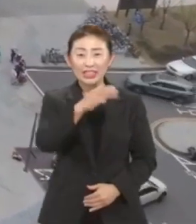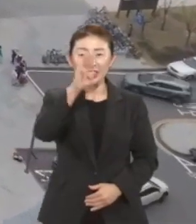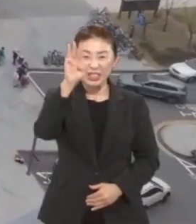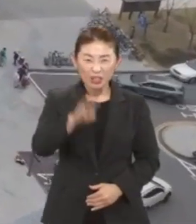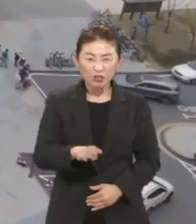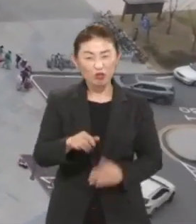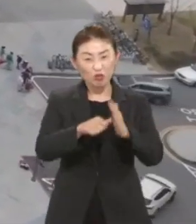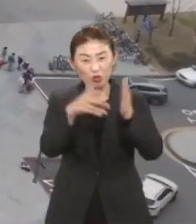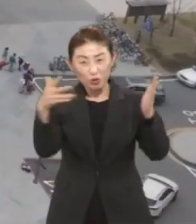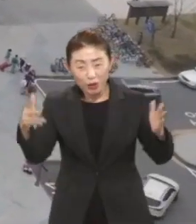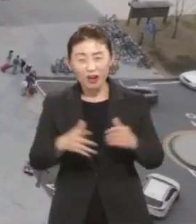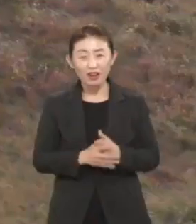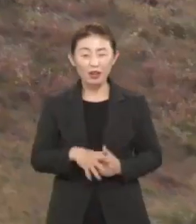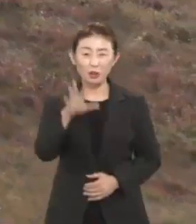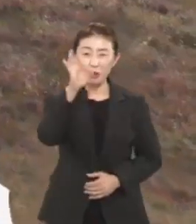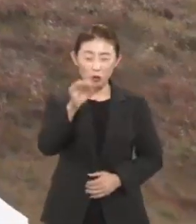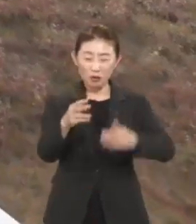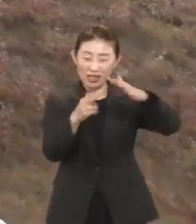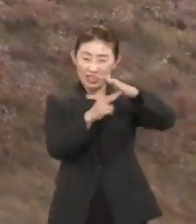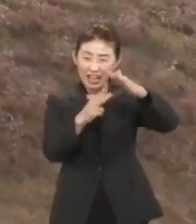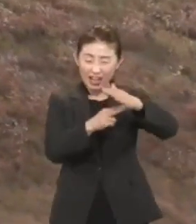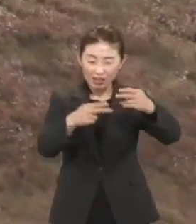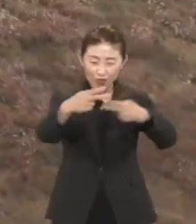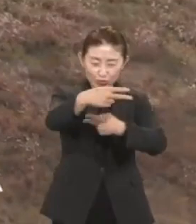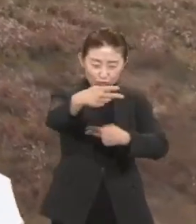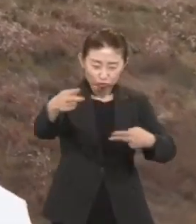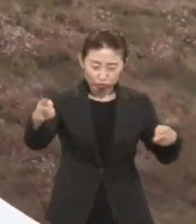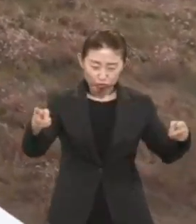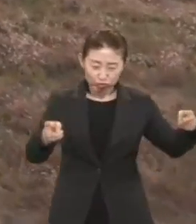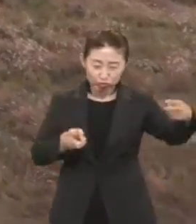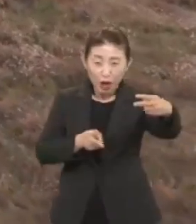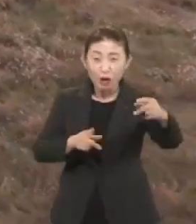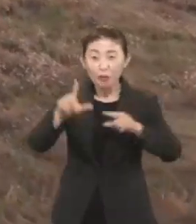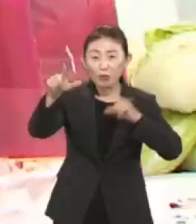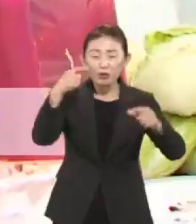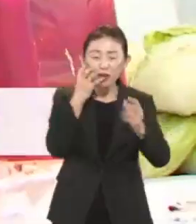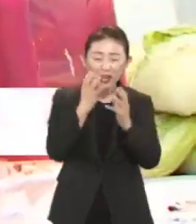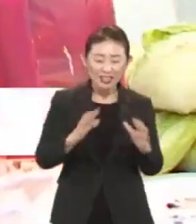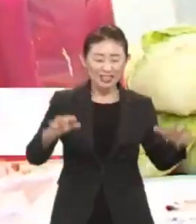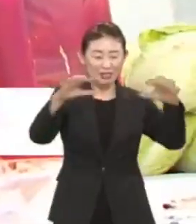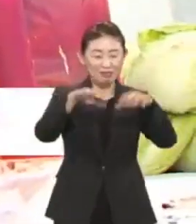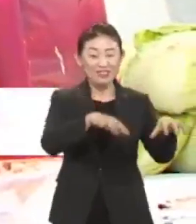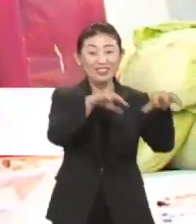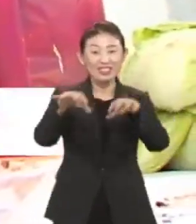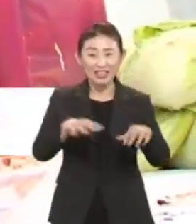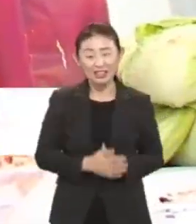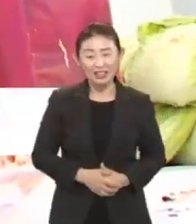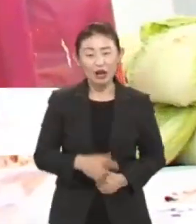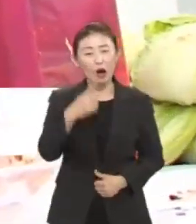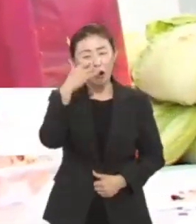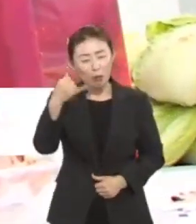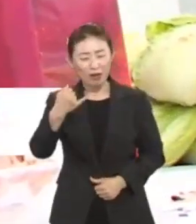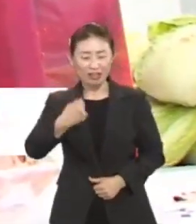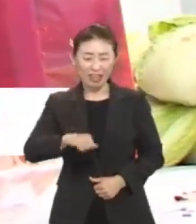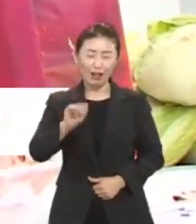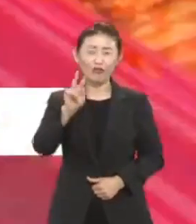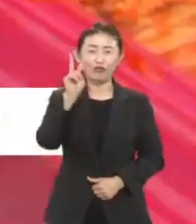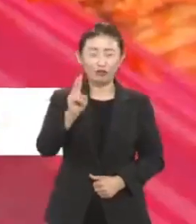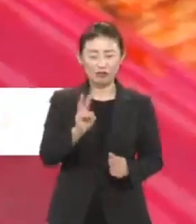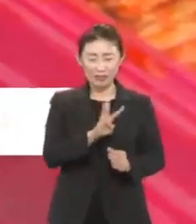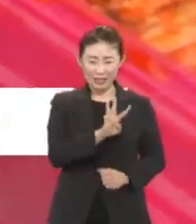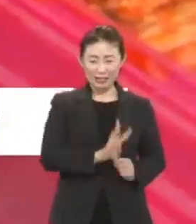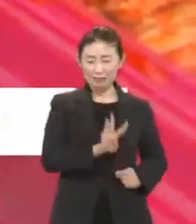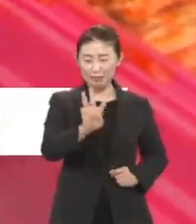세종시의 랜드마크인 이응다리가 거대한 김장 행사장으로 변했습니다. 새 모녀가 배춧잎 한 겹마다